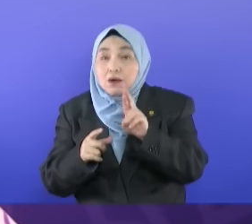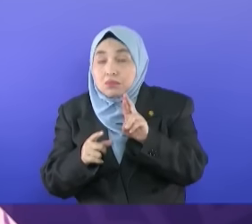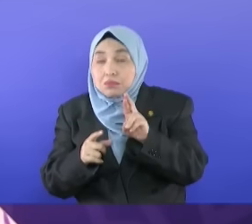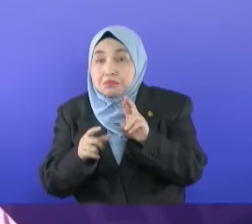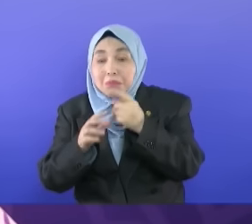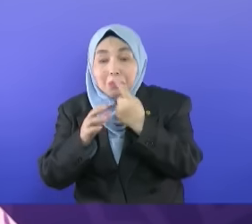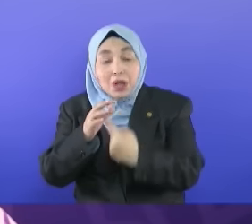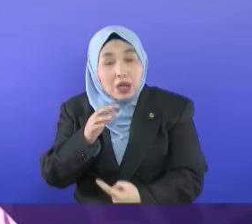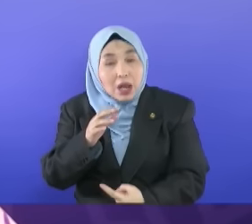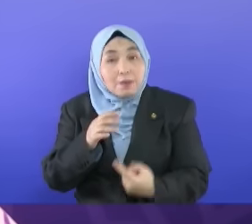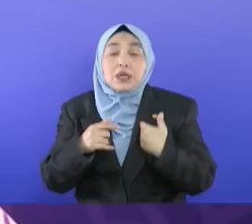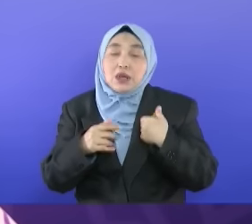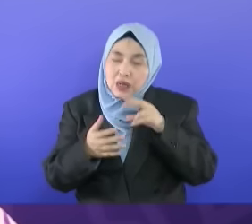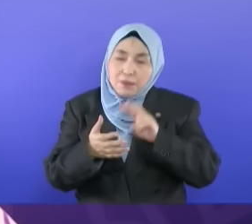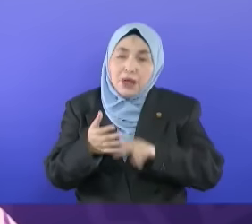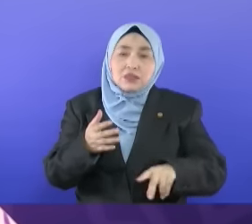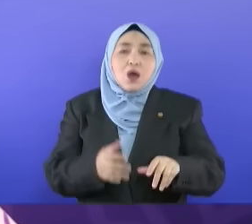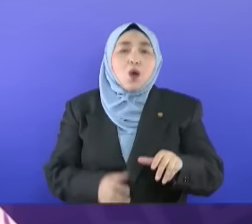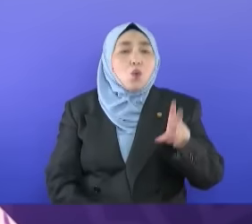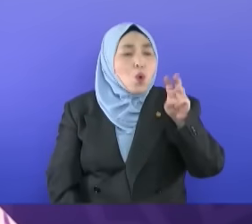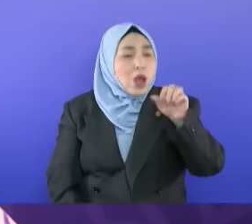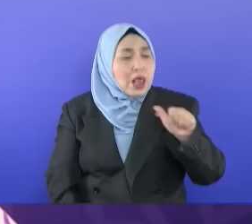kebanyakan macam-macam